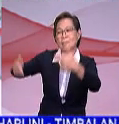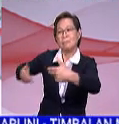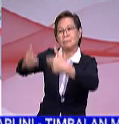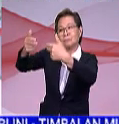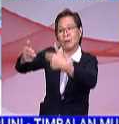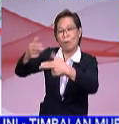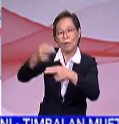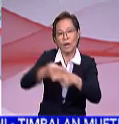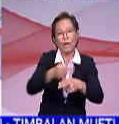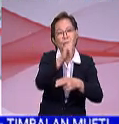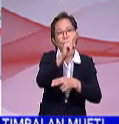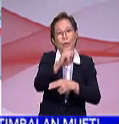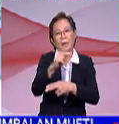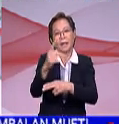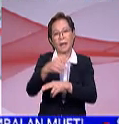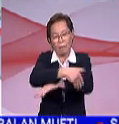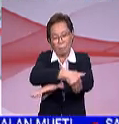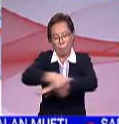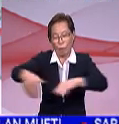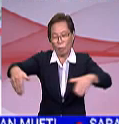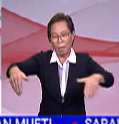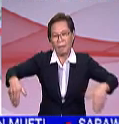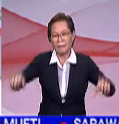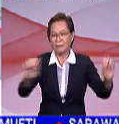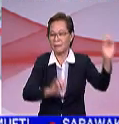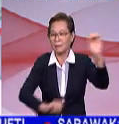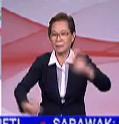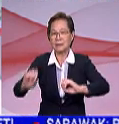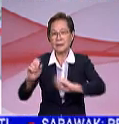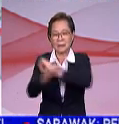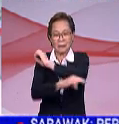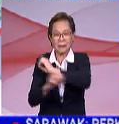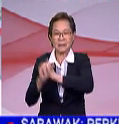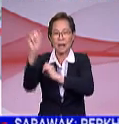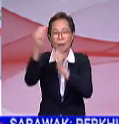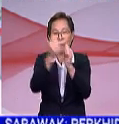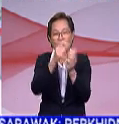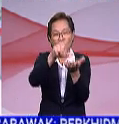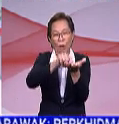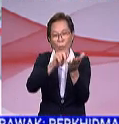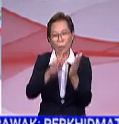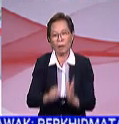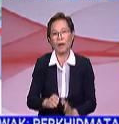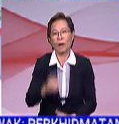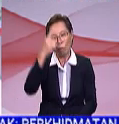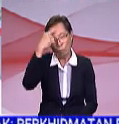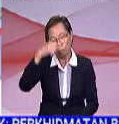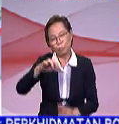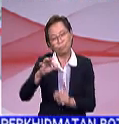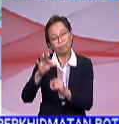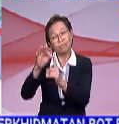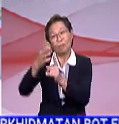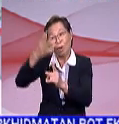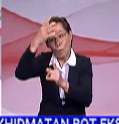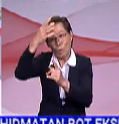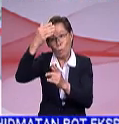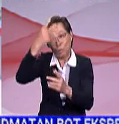yang dinamakan UNK Borderless Negeri Sabah. Bersama wartawan Jovi Najim Lajim untuk mengetahui keunikannya.